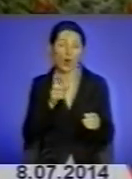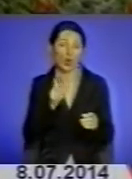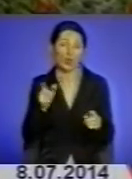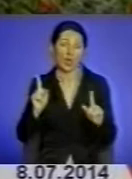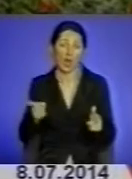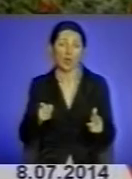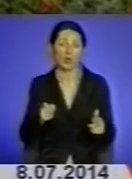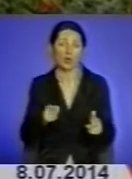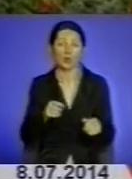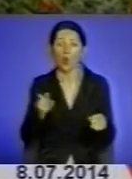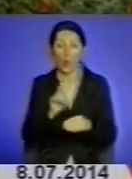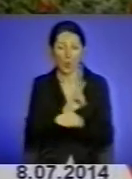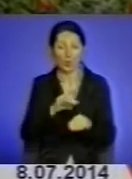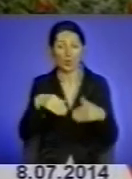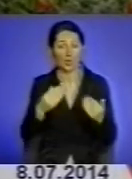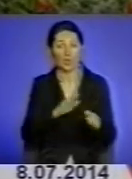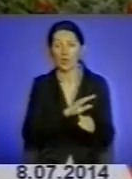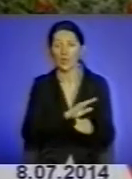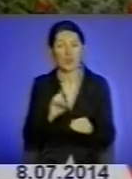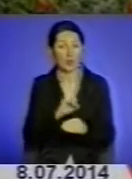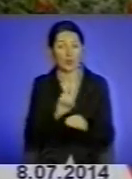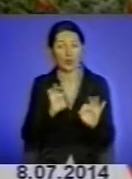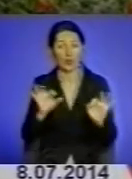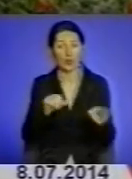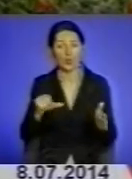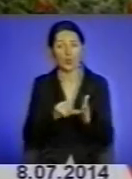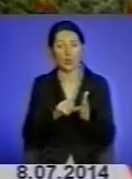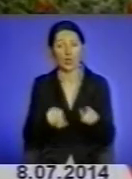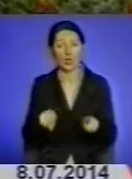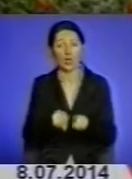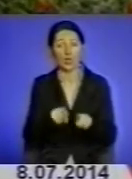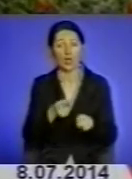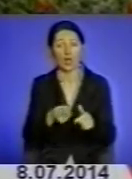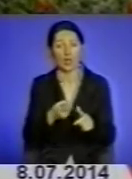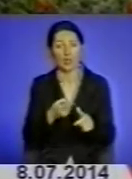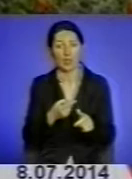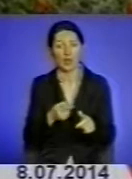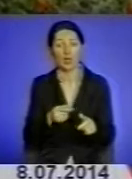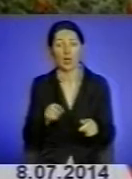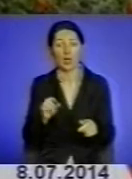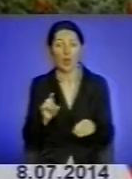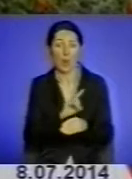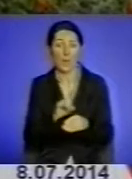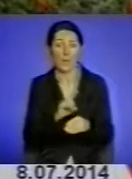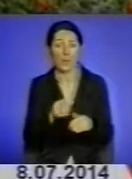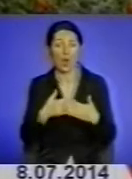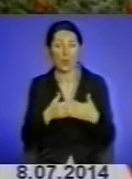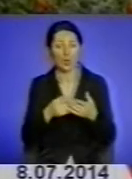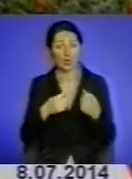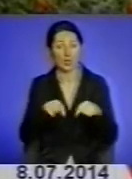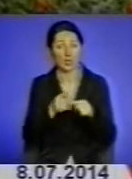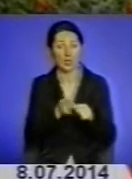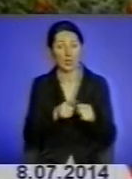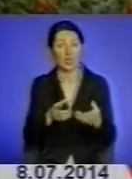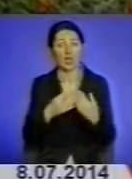неправдиву інформацію. Представники так званих псевдогромадських організацій, які тісно співпрацюють з